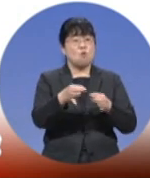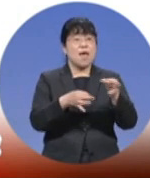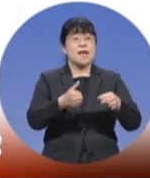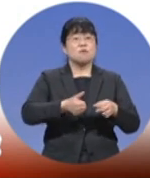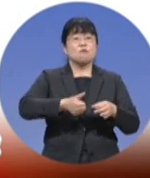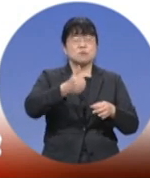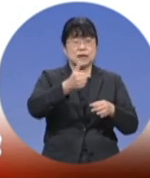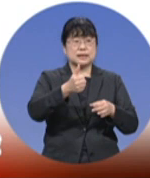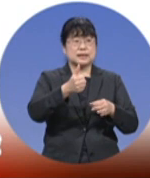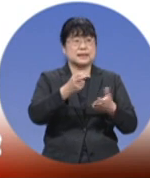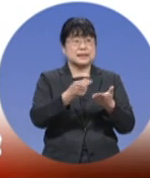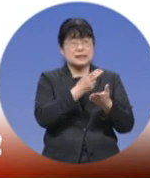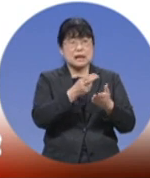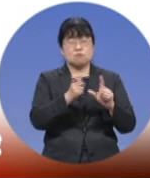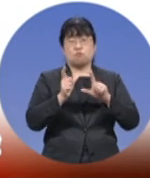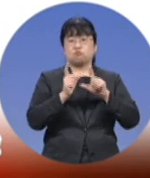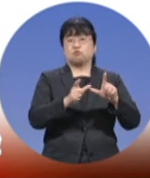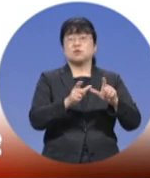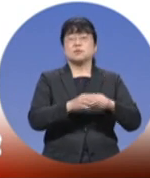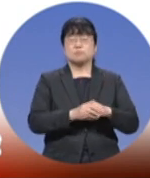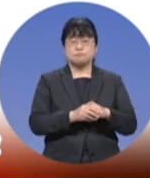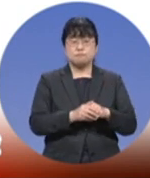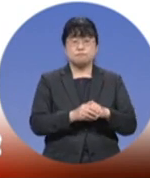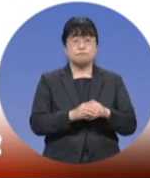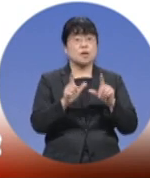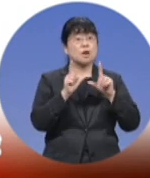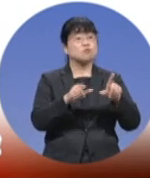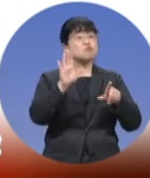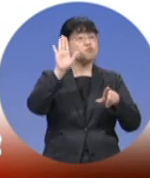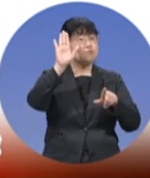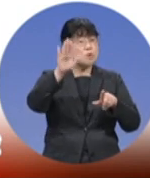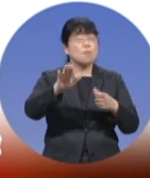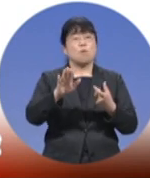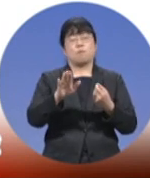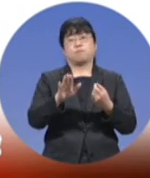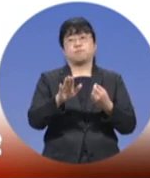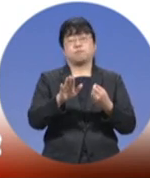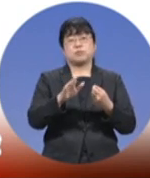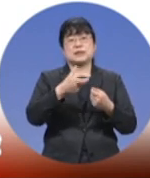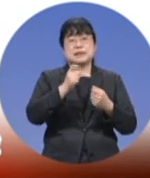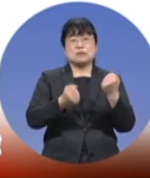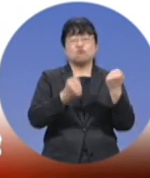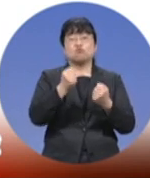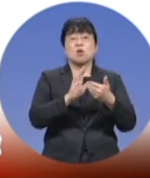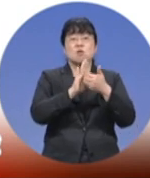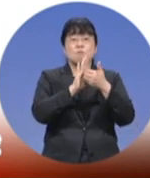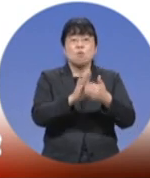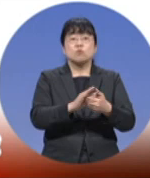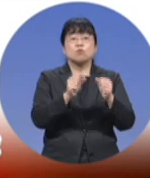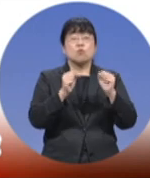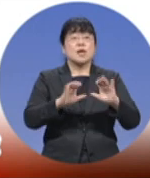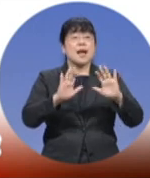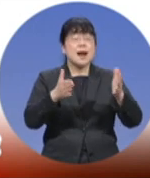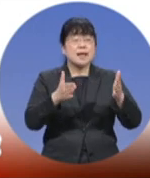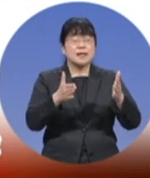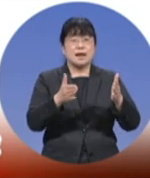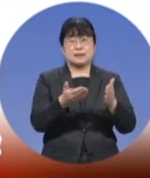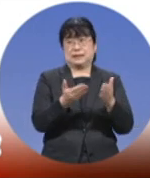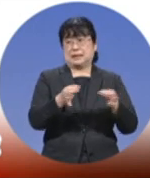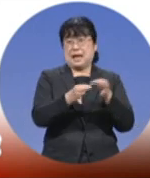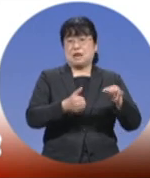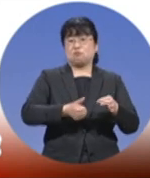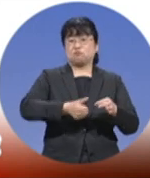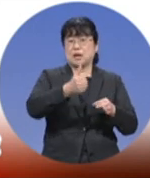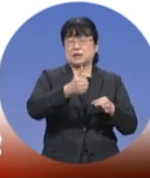業者に違反の事実を通知し、通知後も飲酒運転防止措置を講じない飲食店営業者に